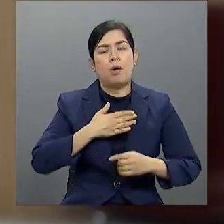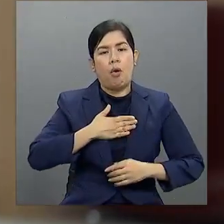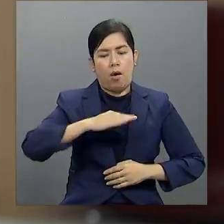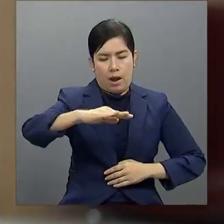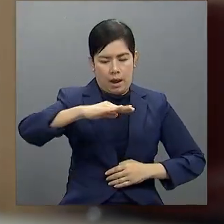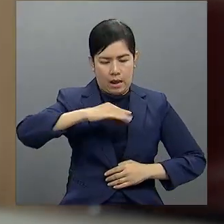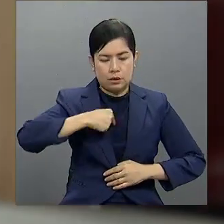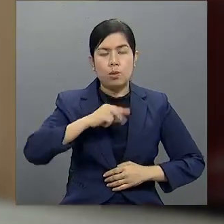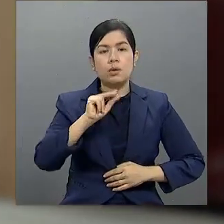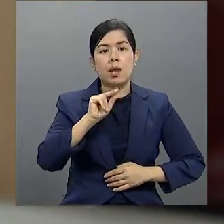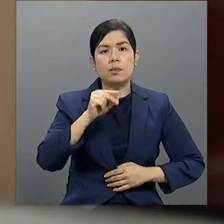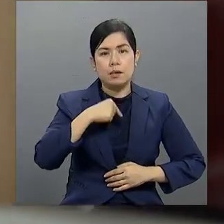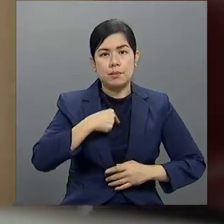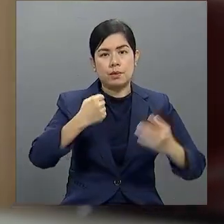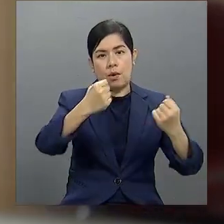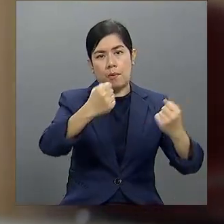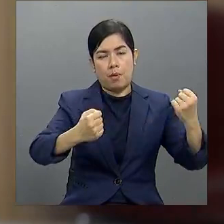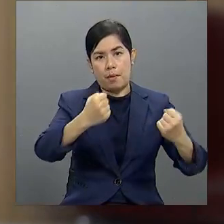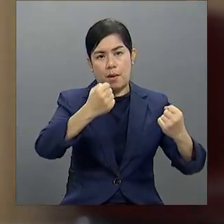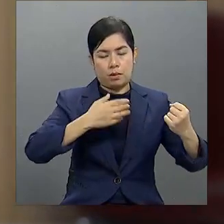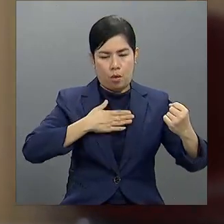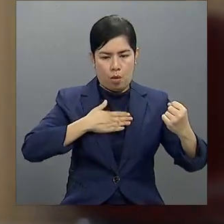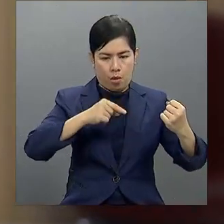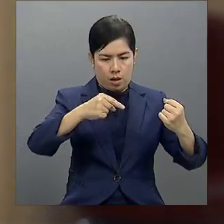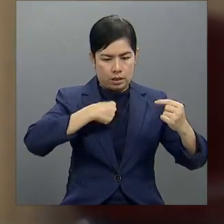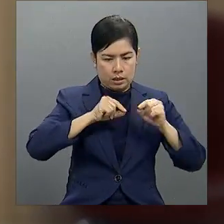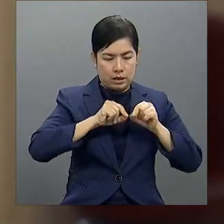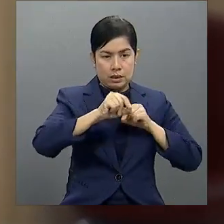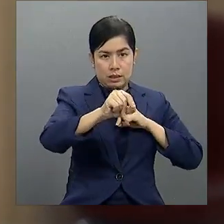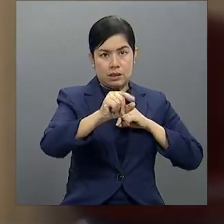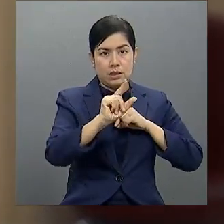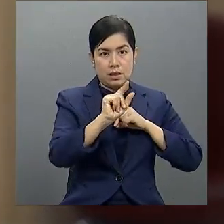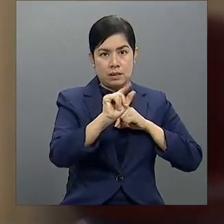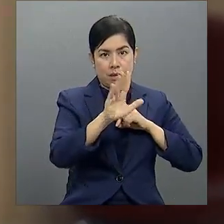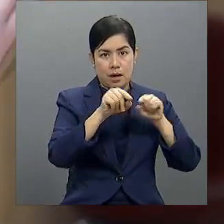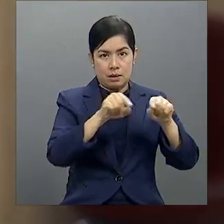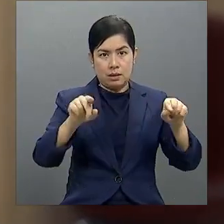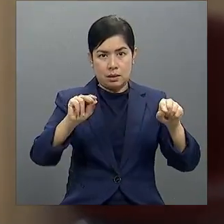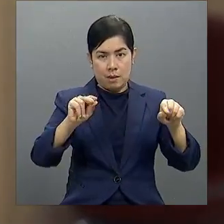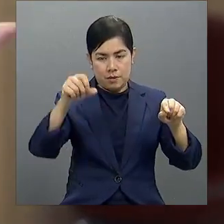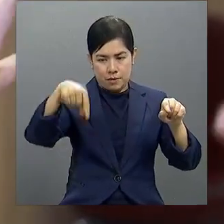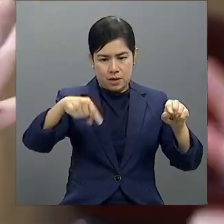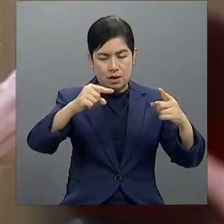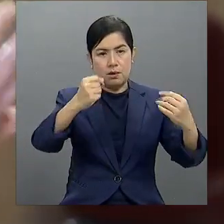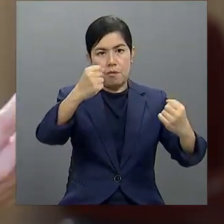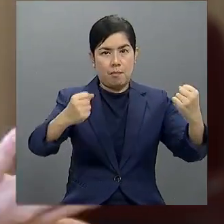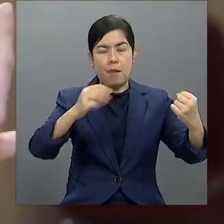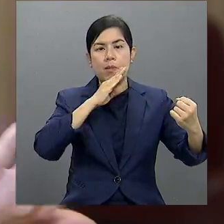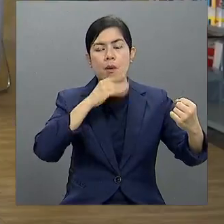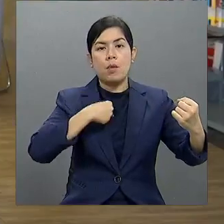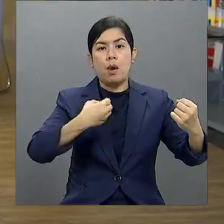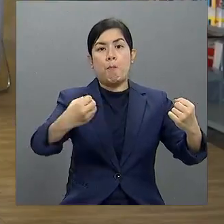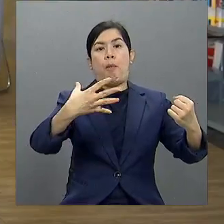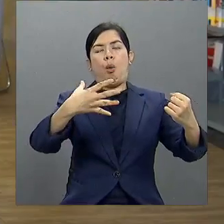าลัยและกระดูกสันอกเราห่างประมาณ 25-30 เซนเพื่อให้เวลาที่ผงลมนิรภัยทำงาน ม ีพื้น